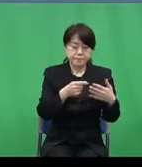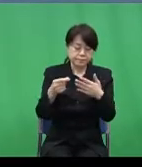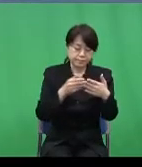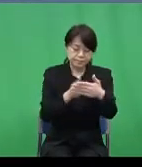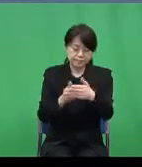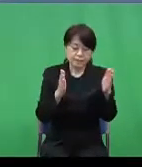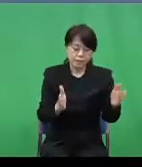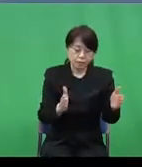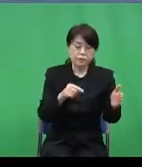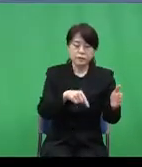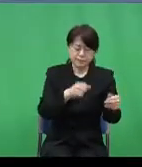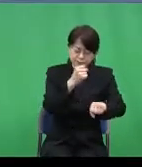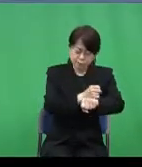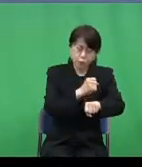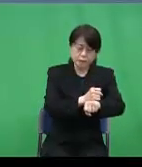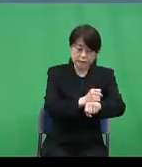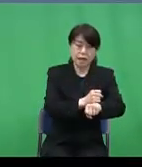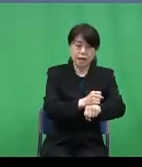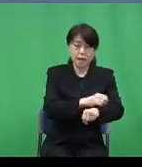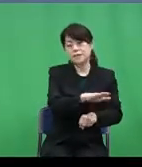ね、できるだけ